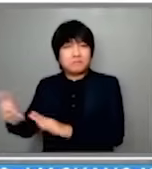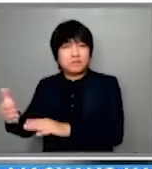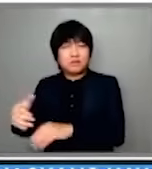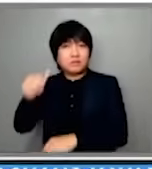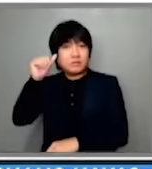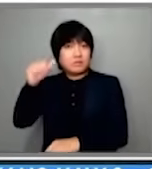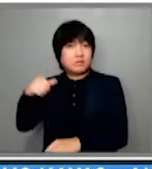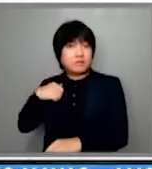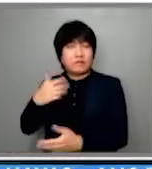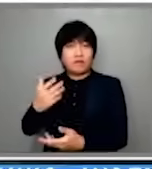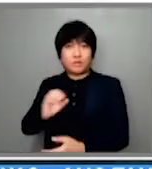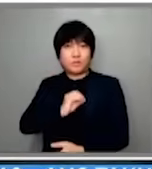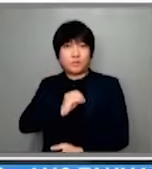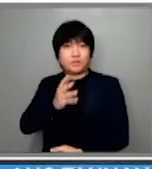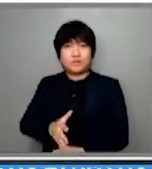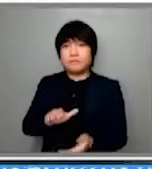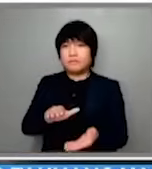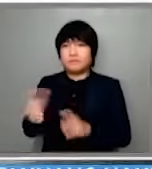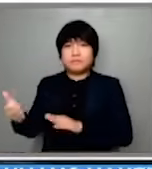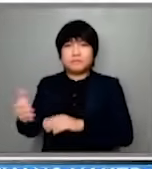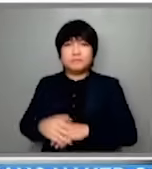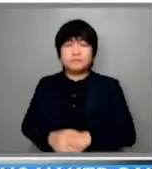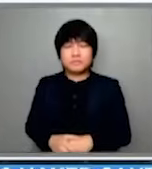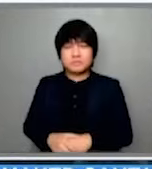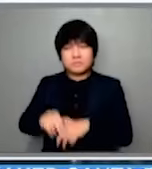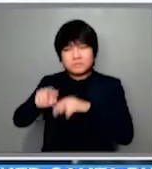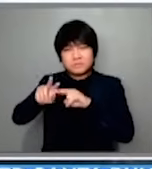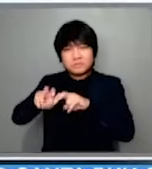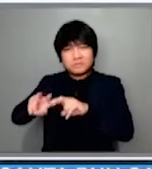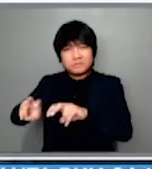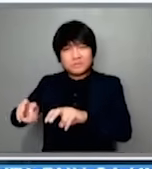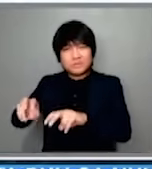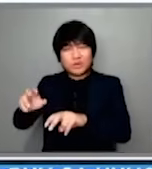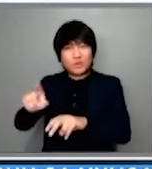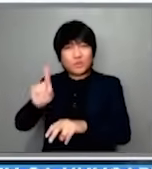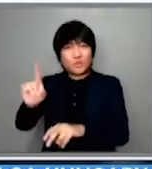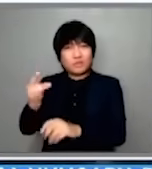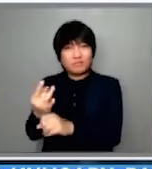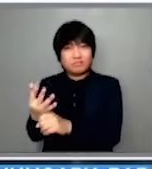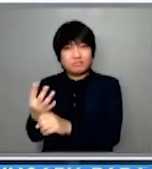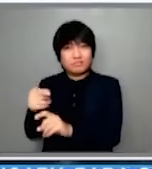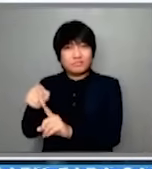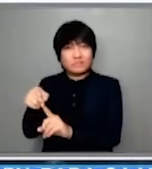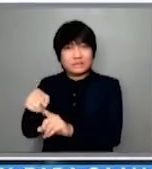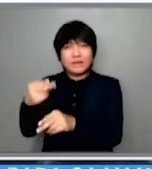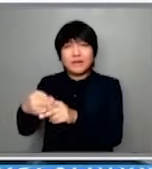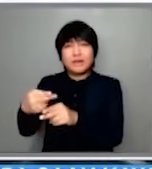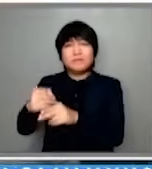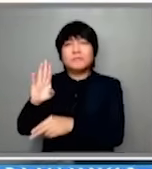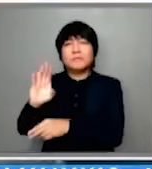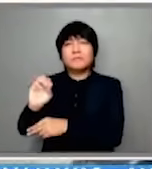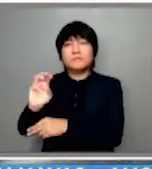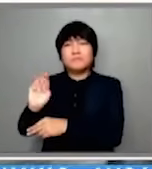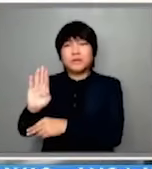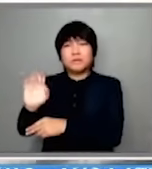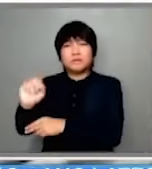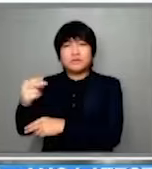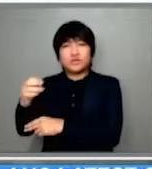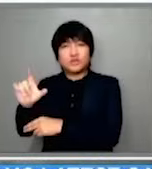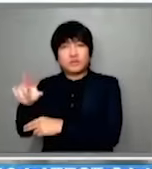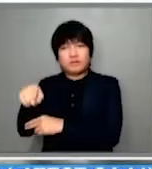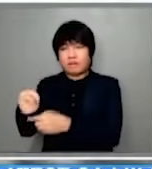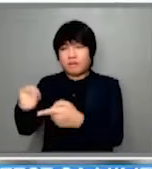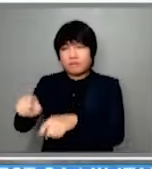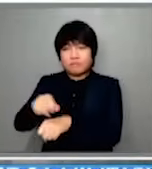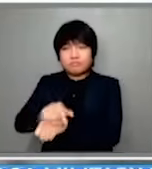may-ari. Base sa inisyal na investigasyon, isang paputok na tinatawag na bombshell ang mitsa ng pagsabog.